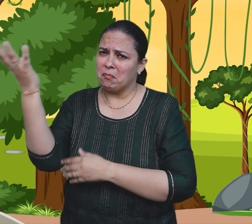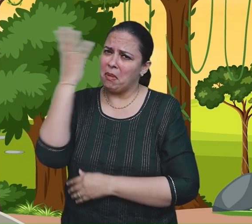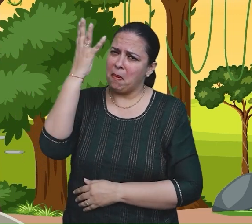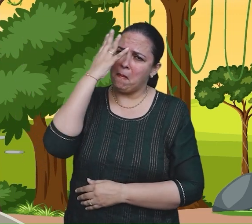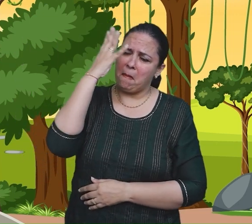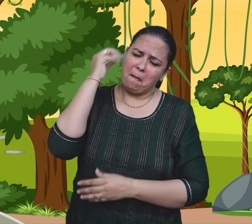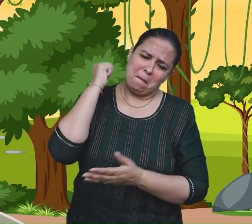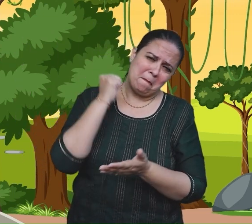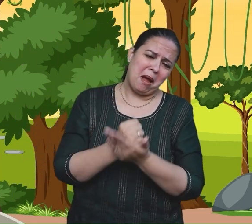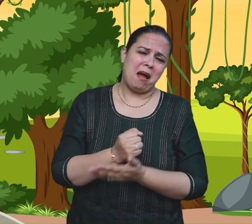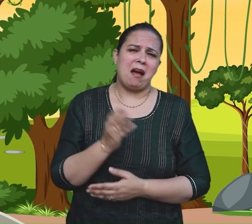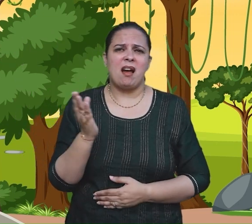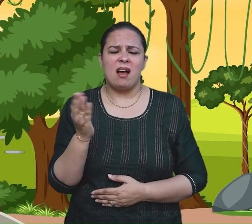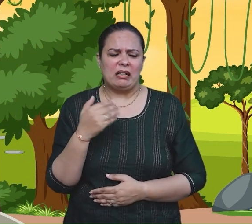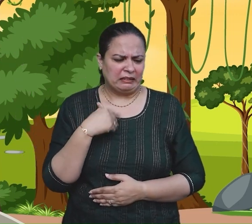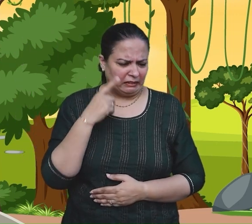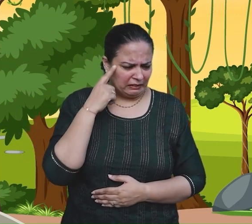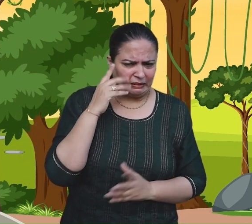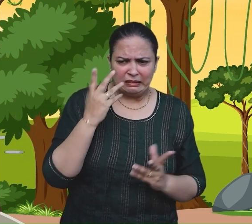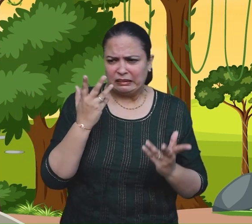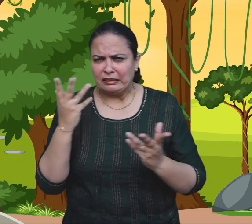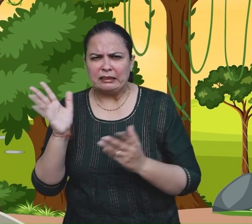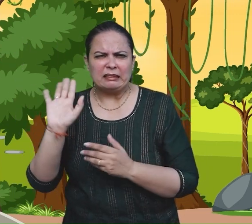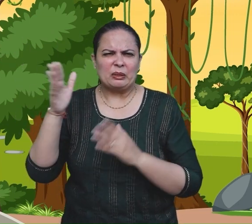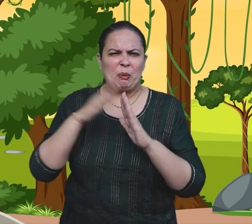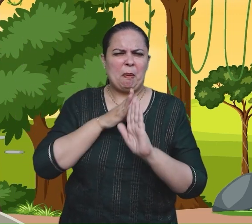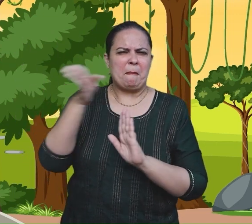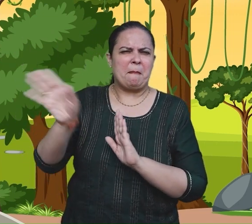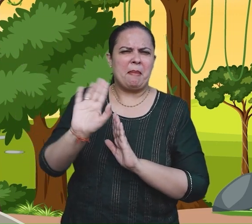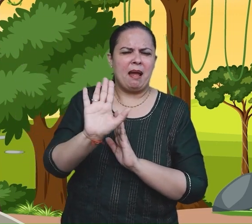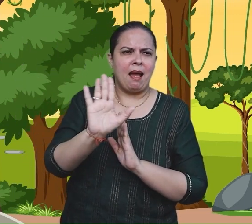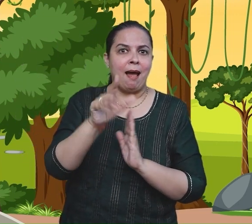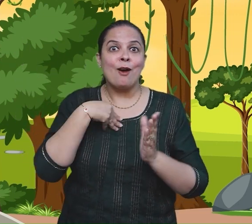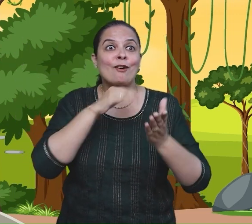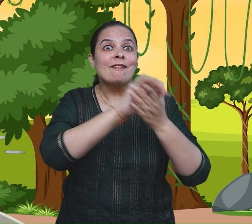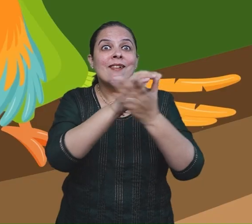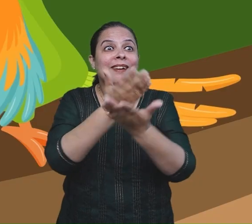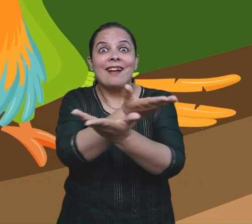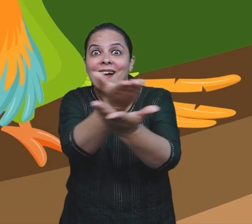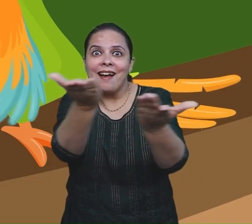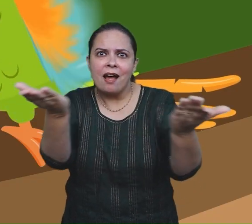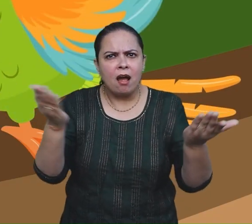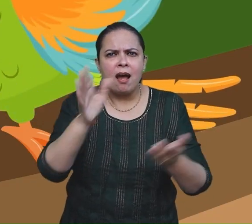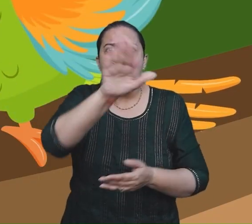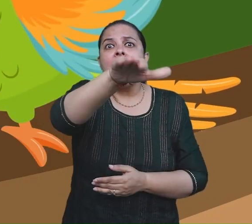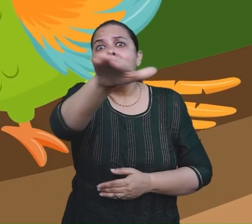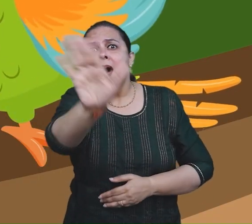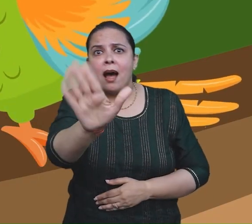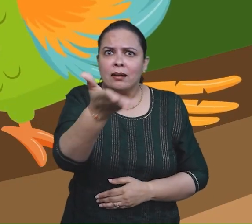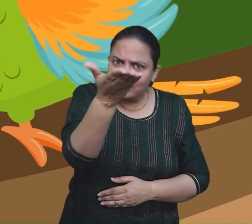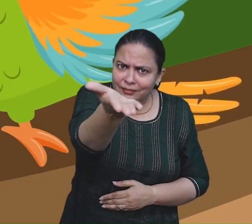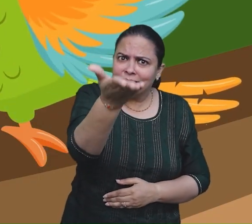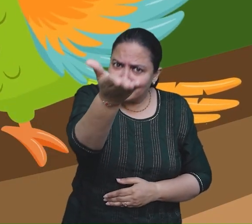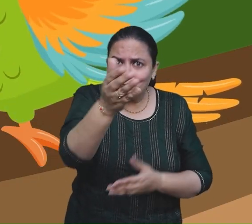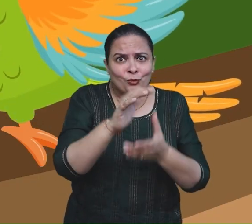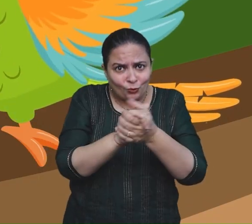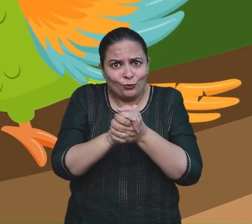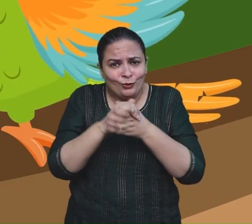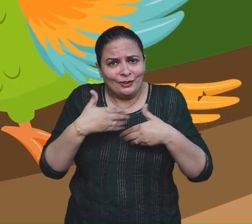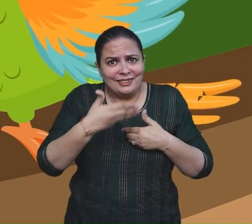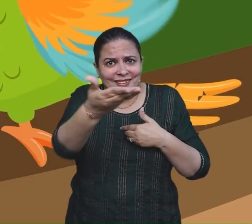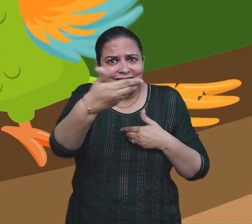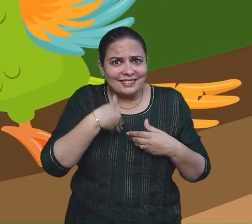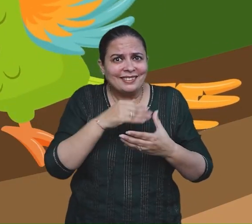करूँ? अपने दोस्तों से मदद लूँ क्या? पूछता हूँ। दोस्तों? हाँ जी, आप